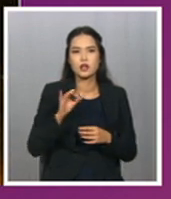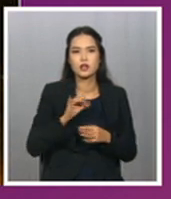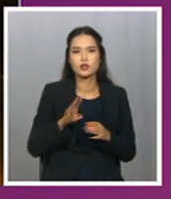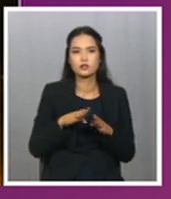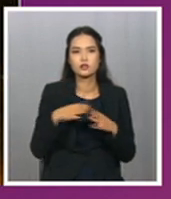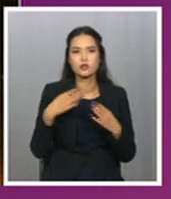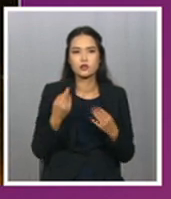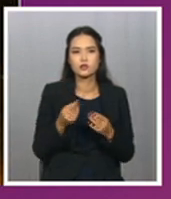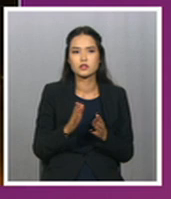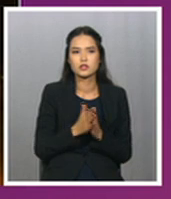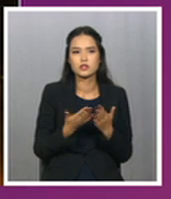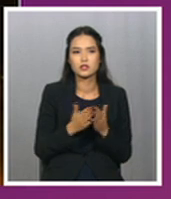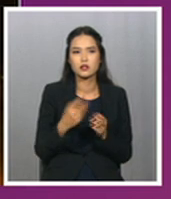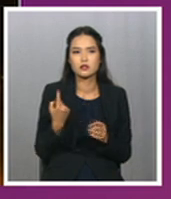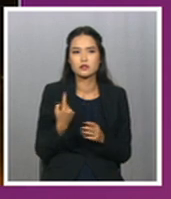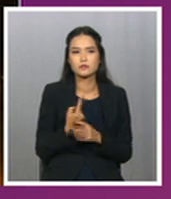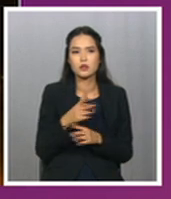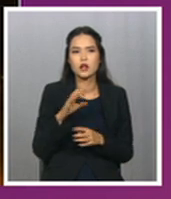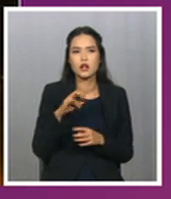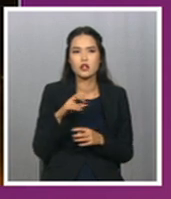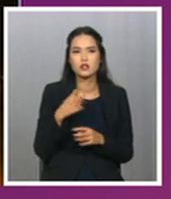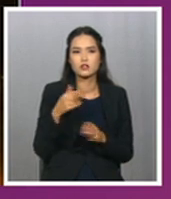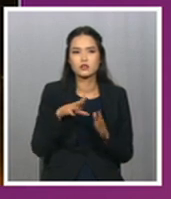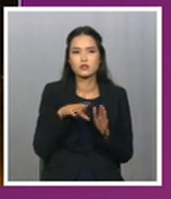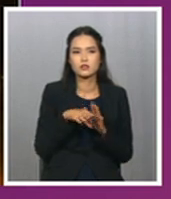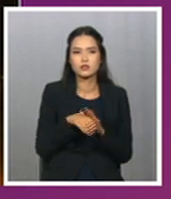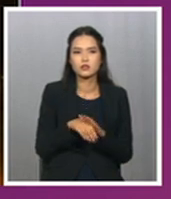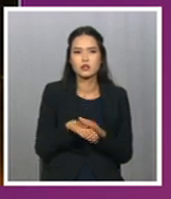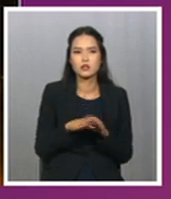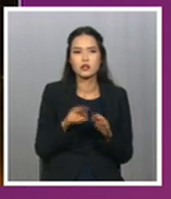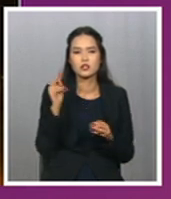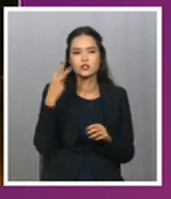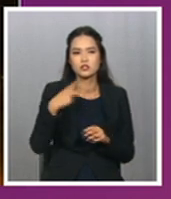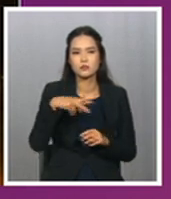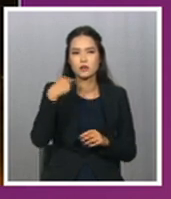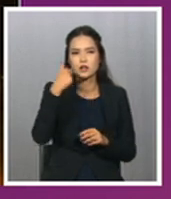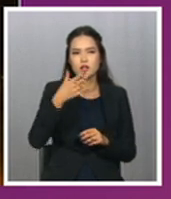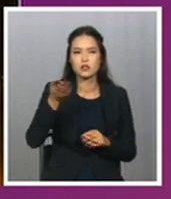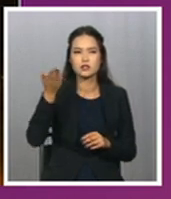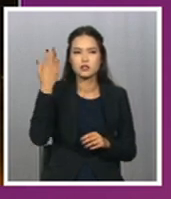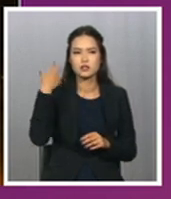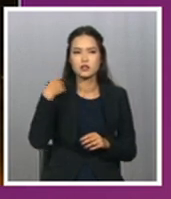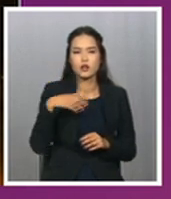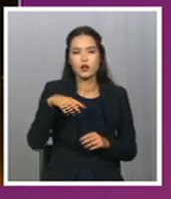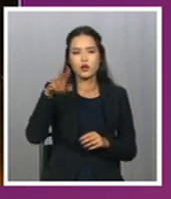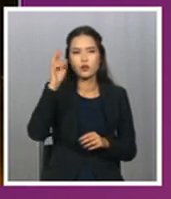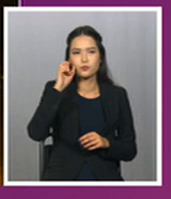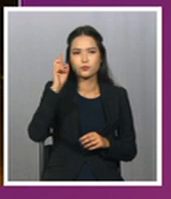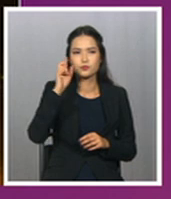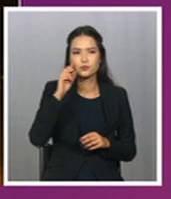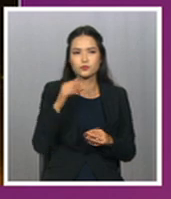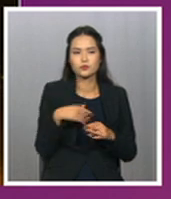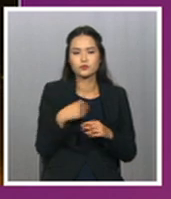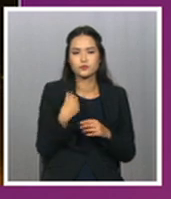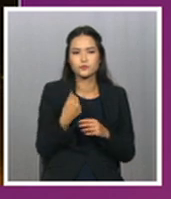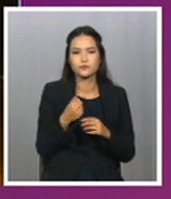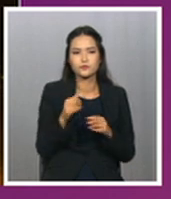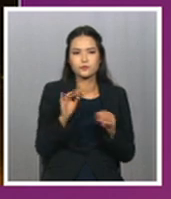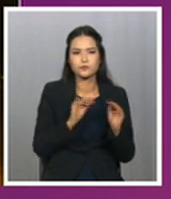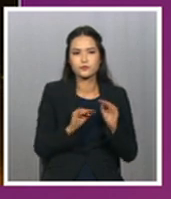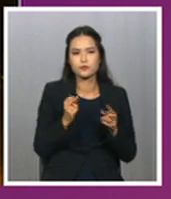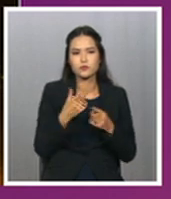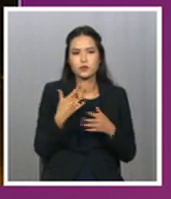«Алаш мұрасы және осы заманатты» тарауында 20-шы ғасырдың басында ұлттық бірлікті нығайту идеясын алға